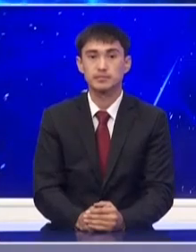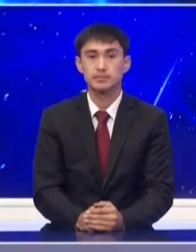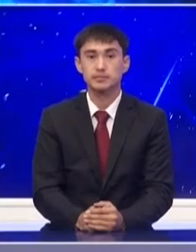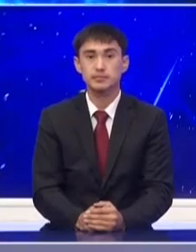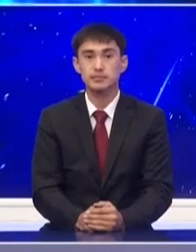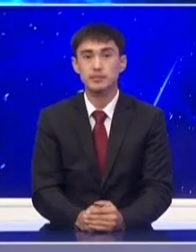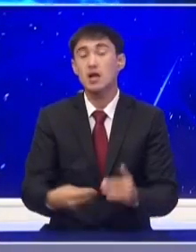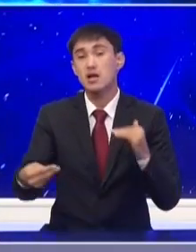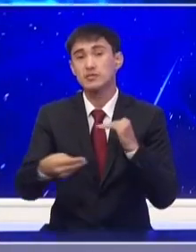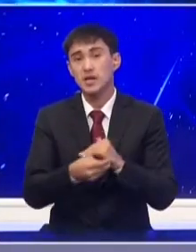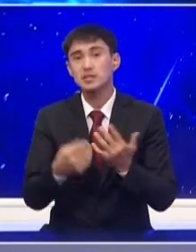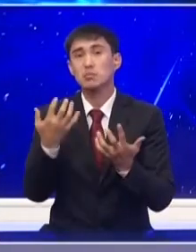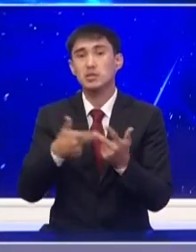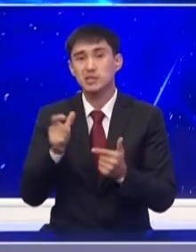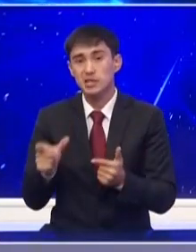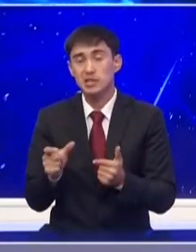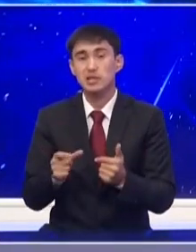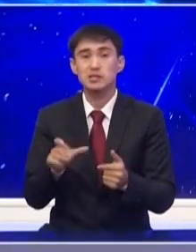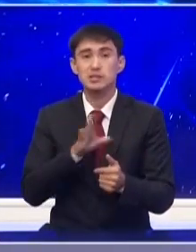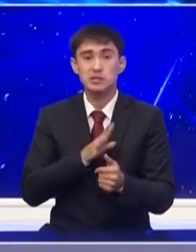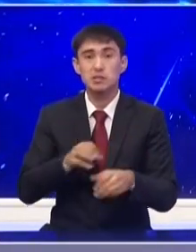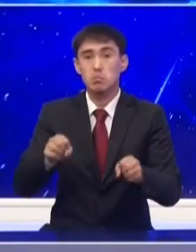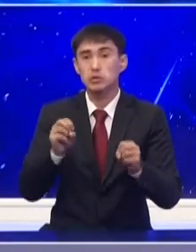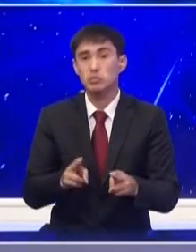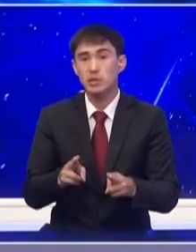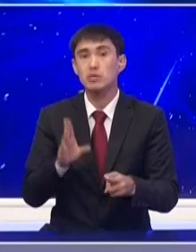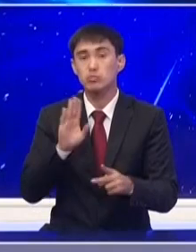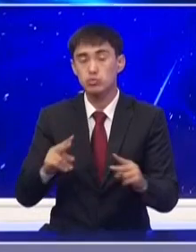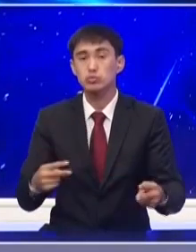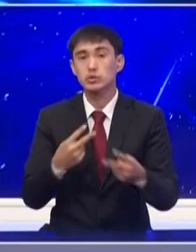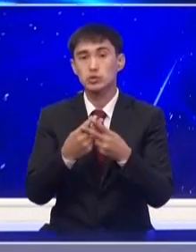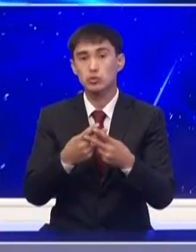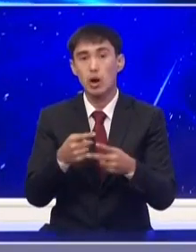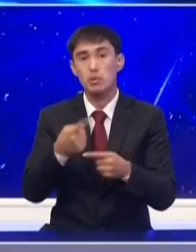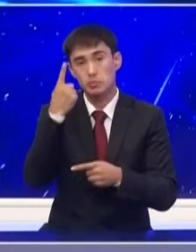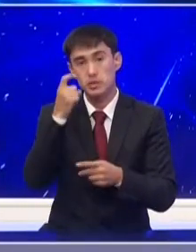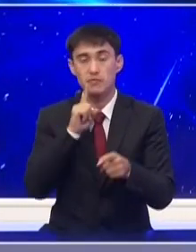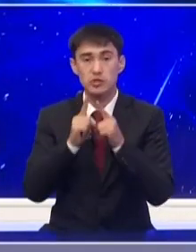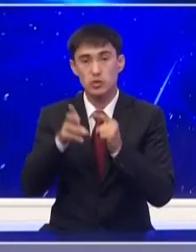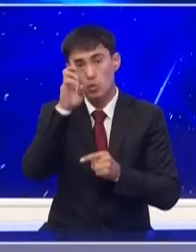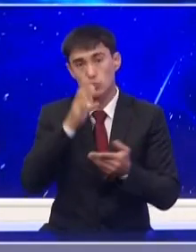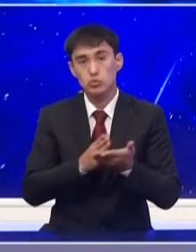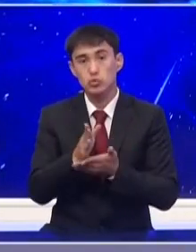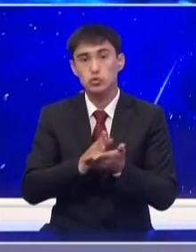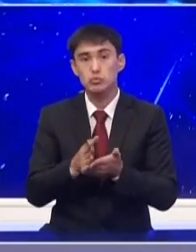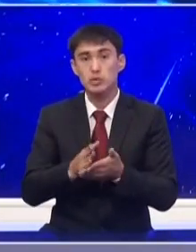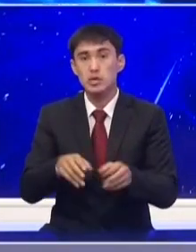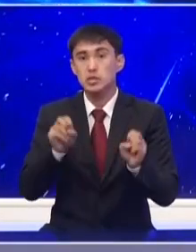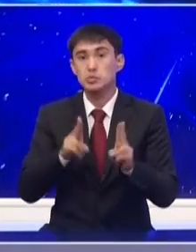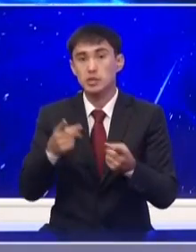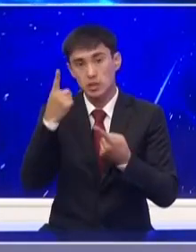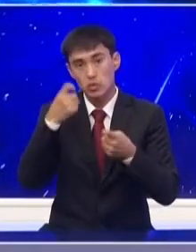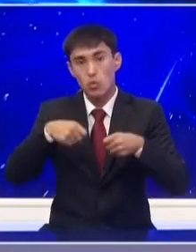И взяточники, и посредники, совершившие преступление, сядут за решетку. Об этом на совещании с госслужащими